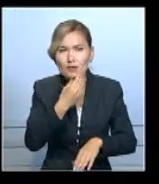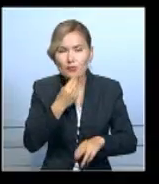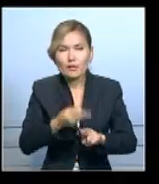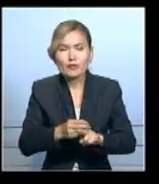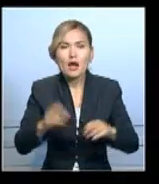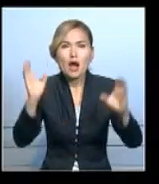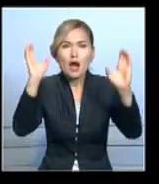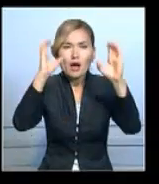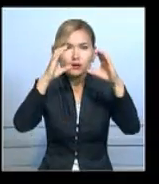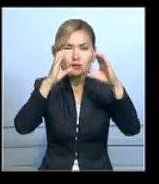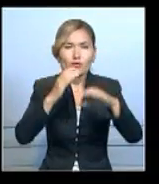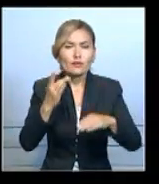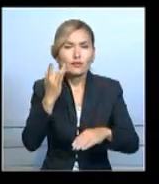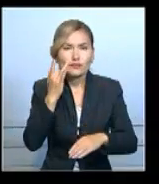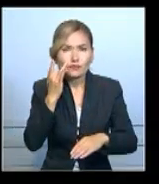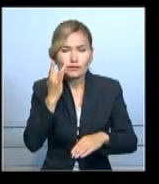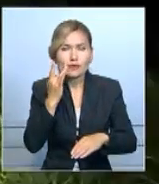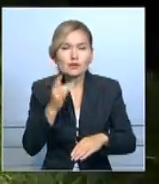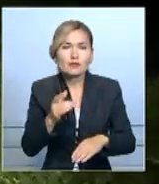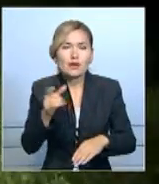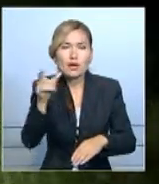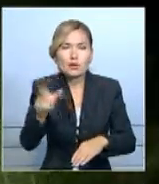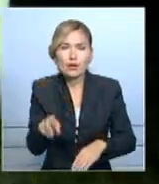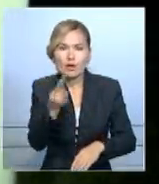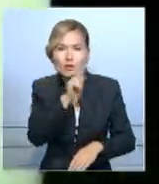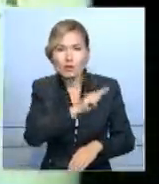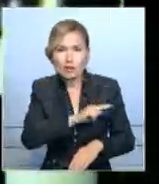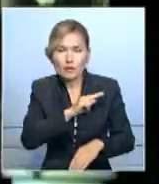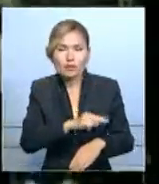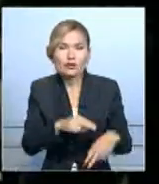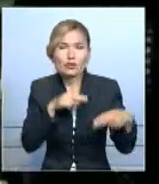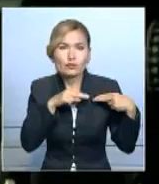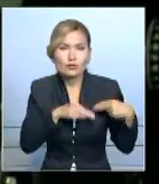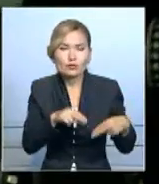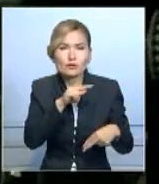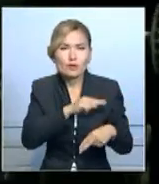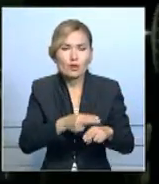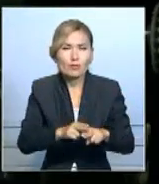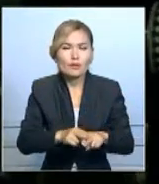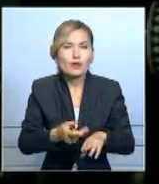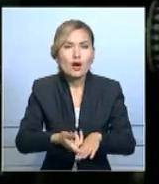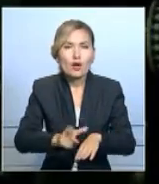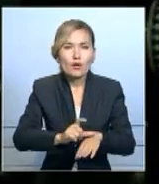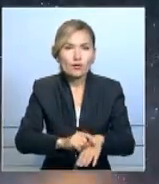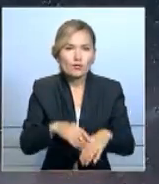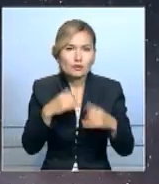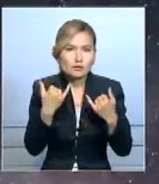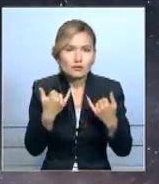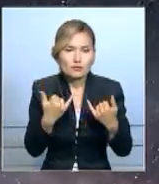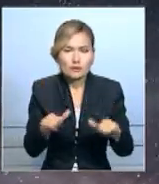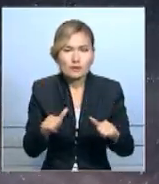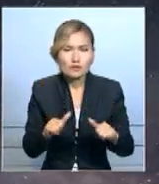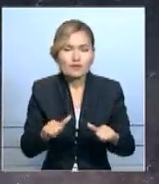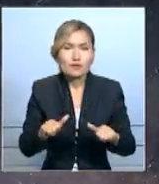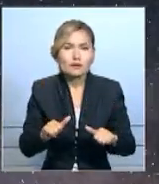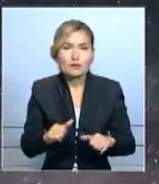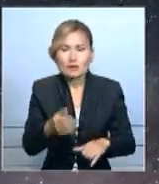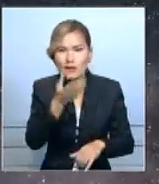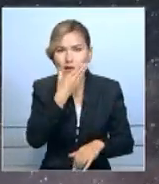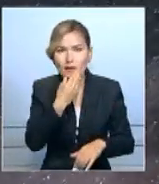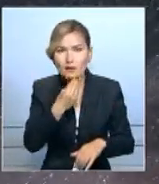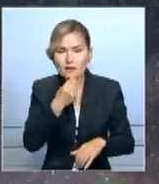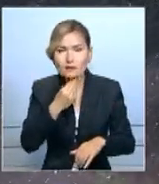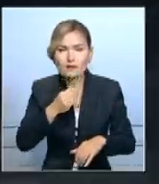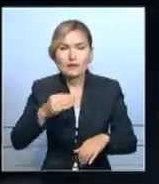астрономдар оларды бақылап қана қойма зерттеу жүргізеді. Андрей Солодовник таңғы жайып түнді тапжылмай тамашалайды. В прошлом году